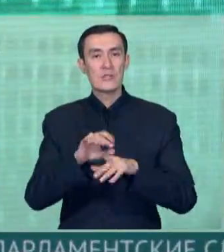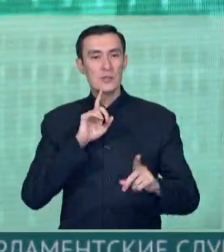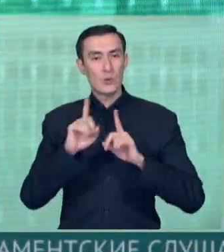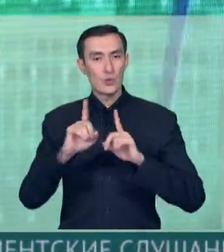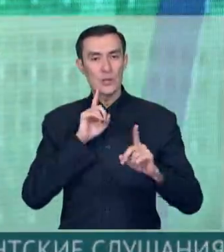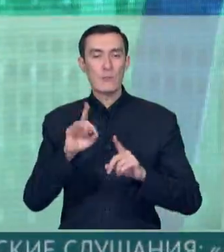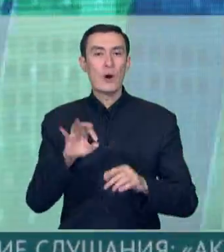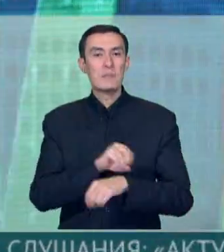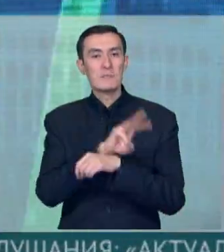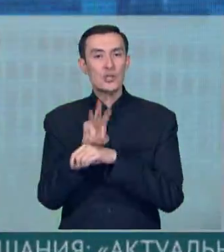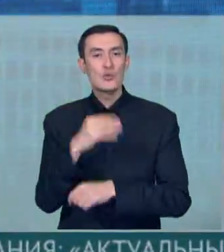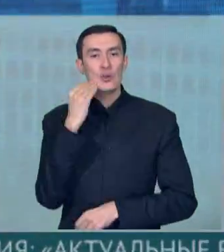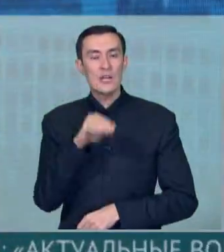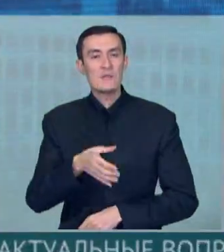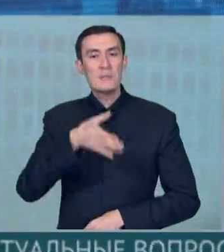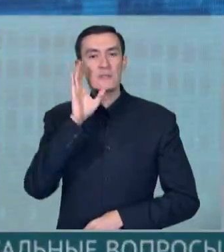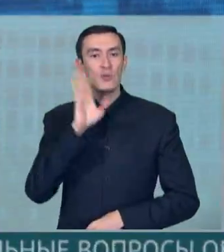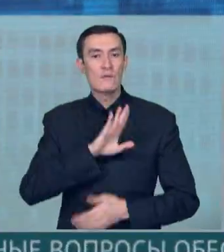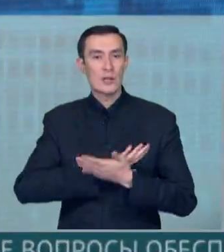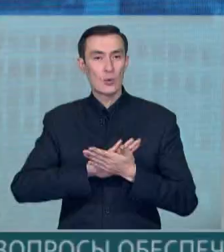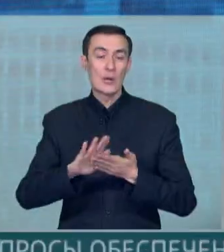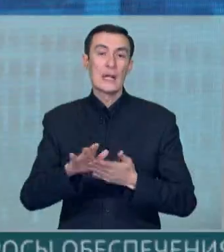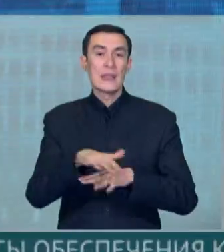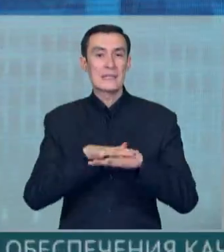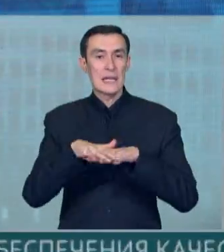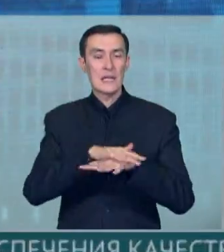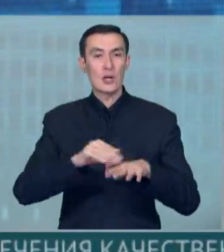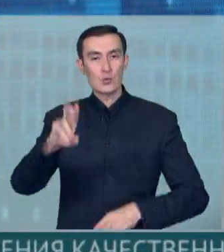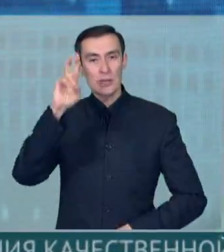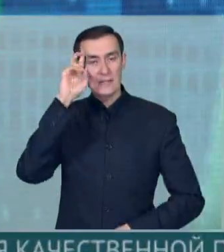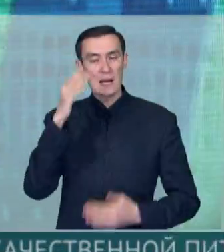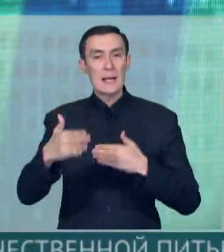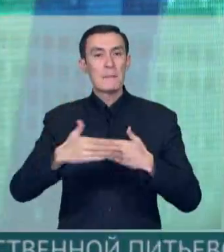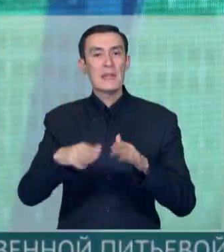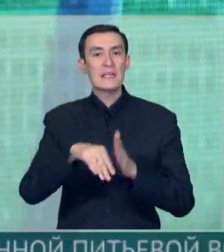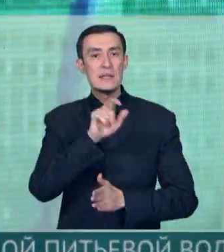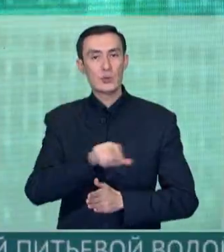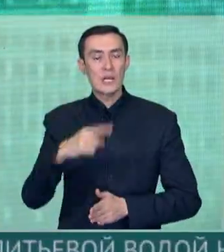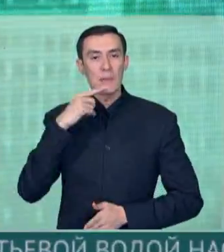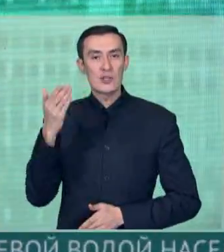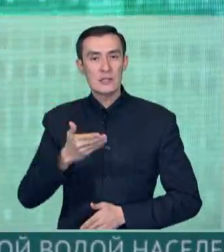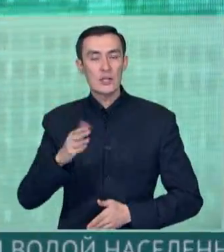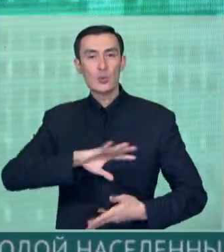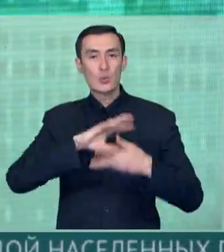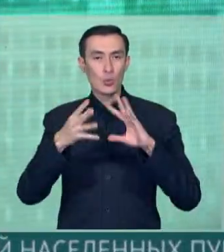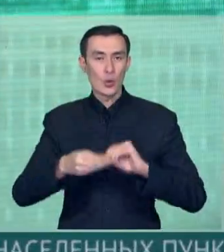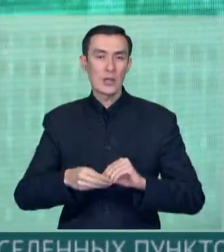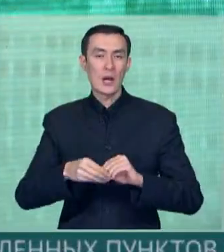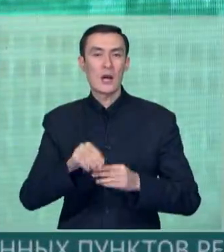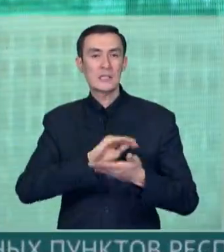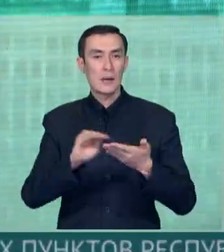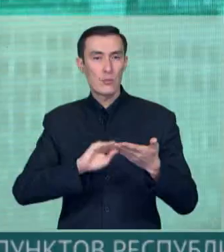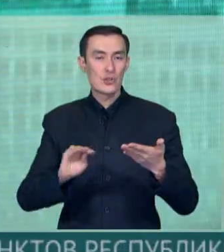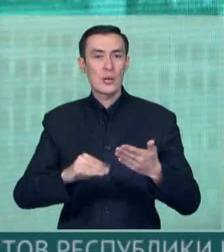парламентские слушания по обеспечению качественной питьевой водой населения страны. Перед депутатами отчитываются и подводят итоги